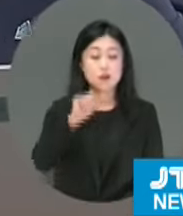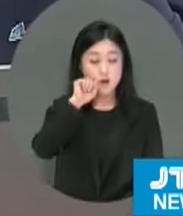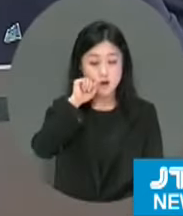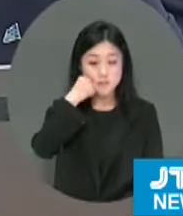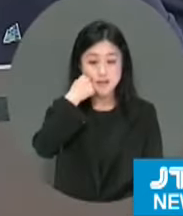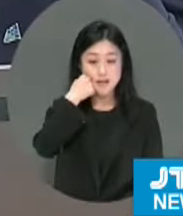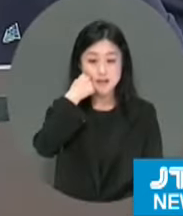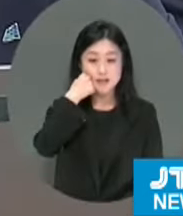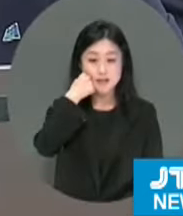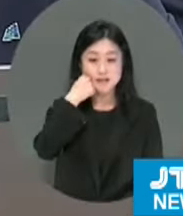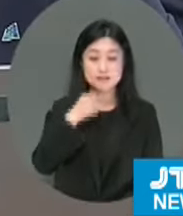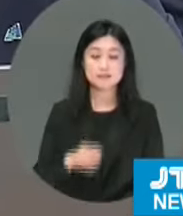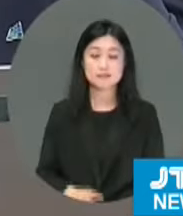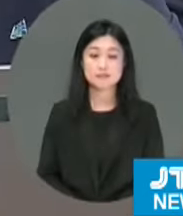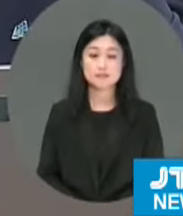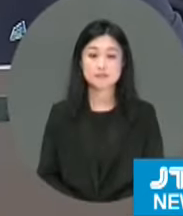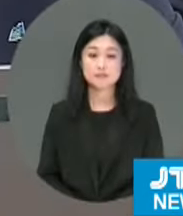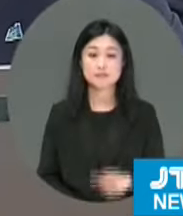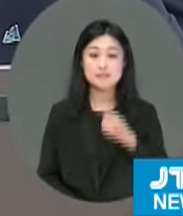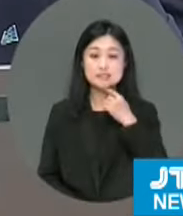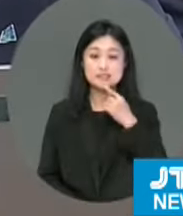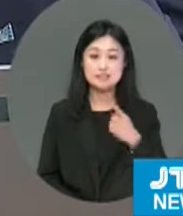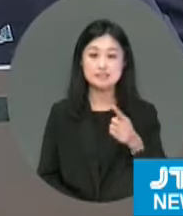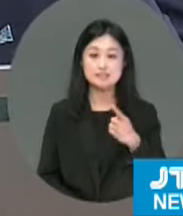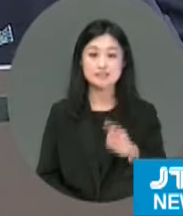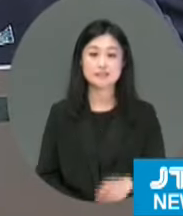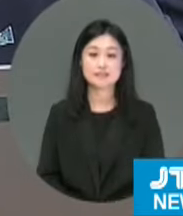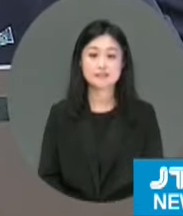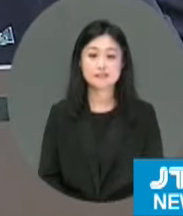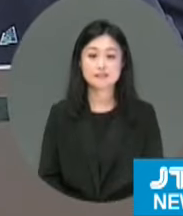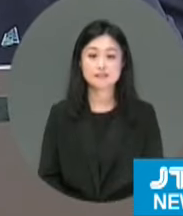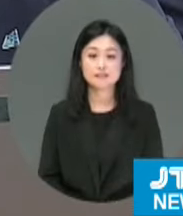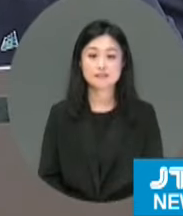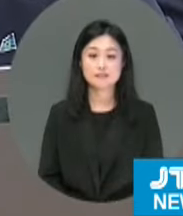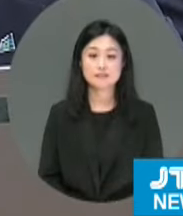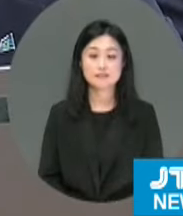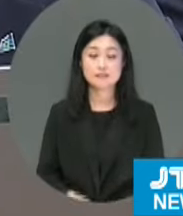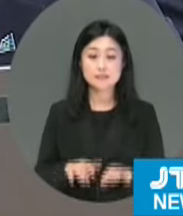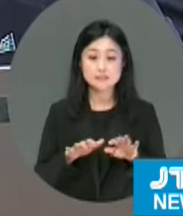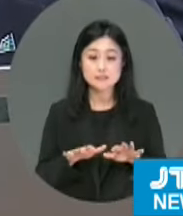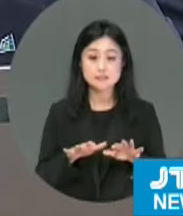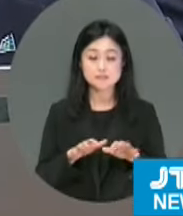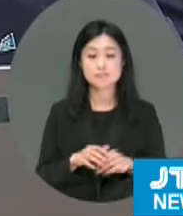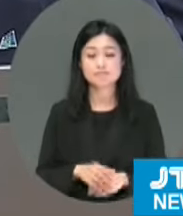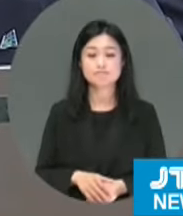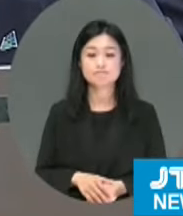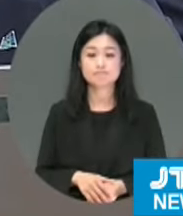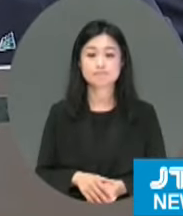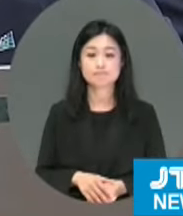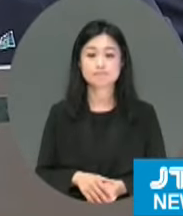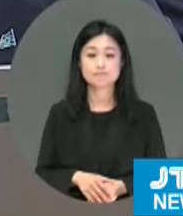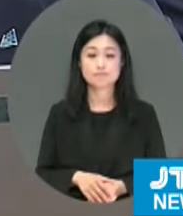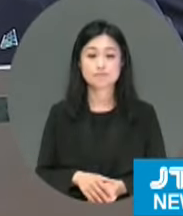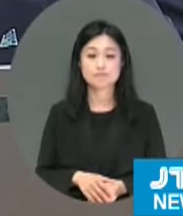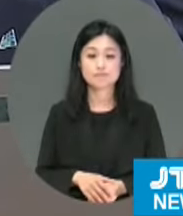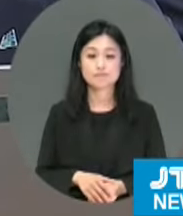자, 1분 드리세요. 예. 그러니까 어렵지요. 안 어려웠으면 지금 이 상황까지 됐겠습니까?